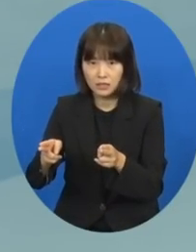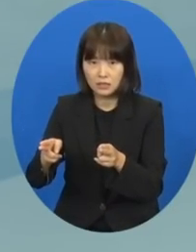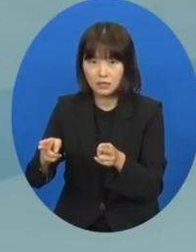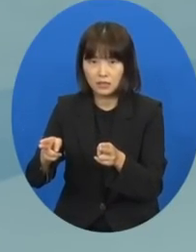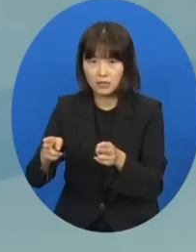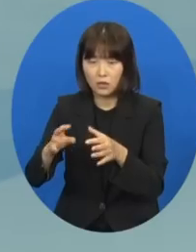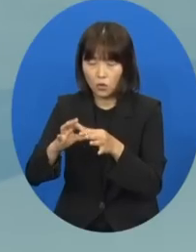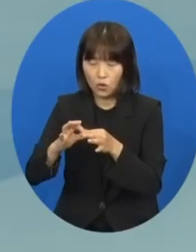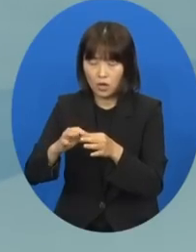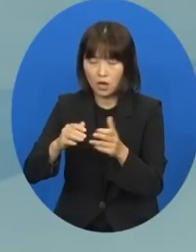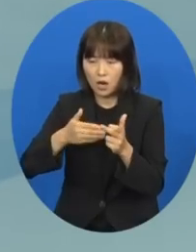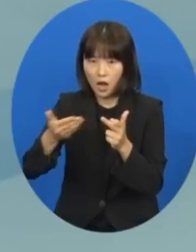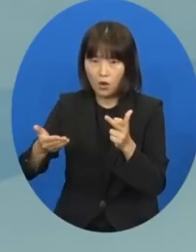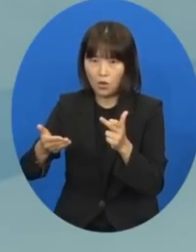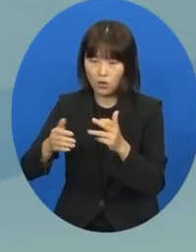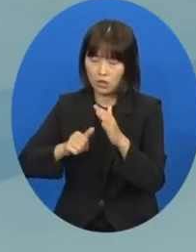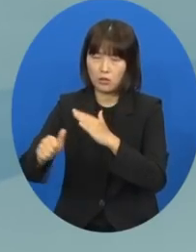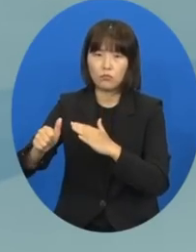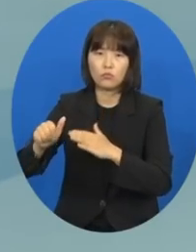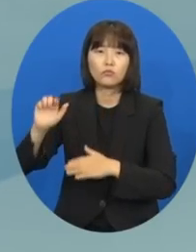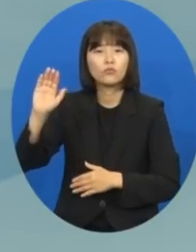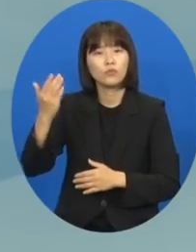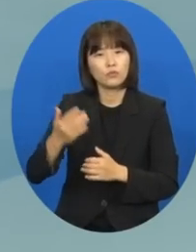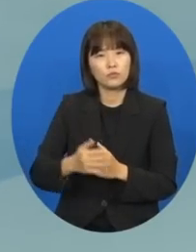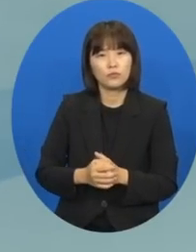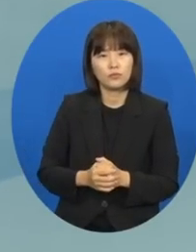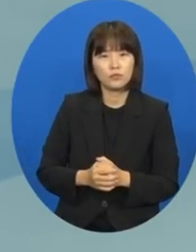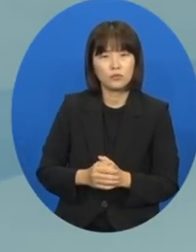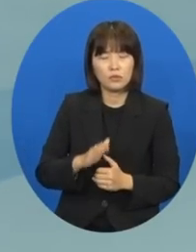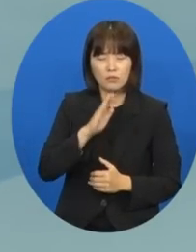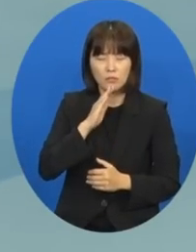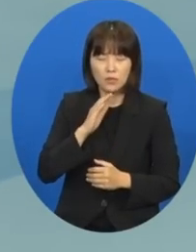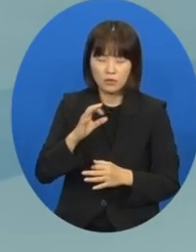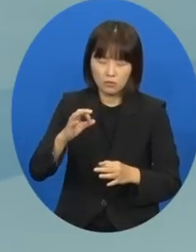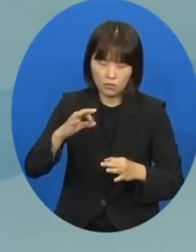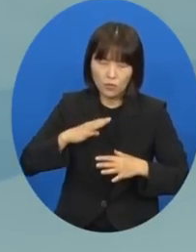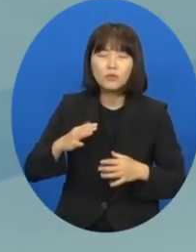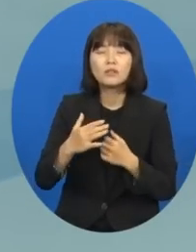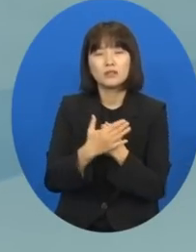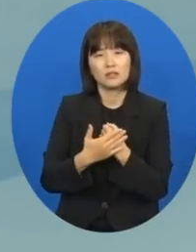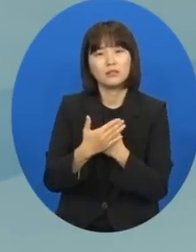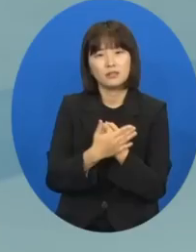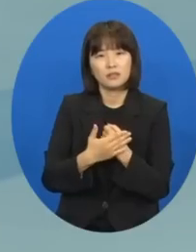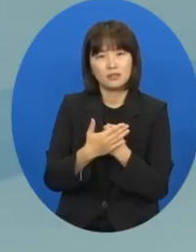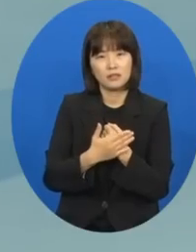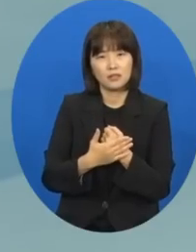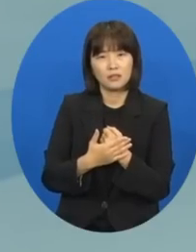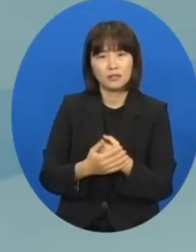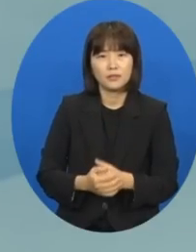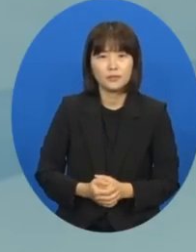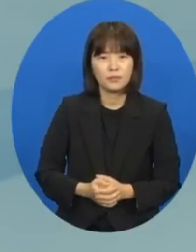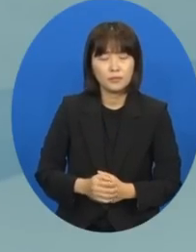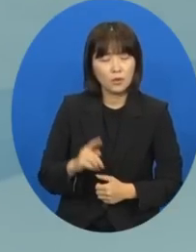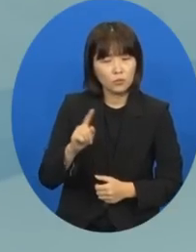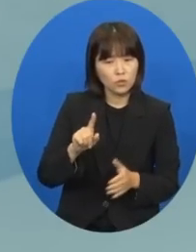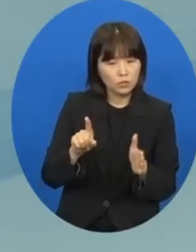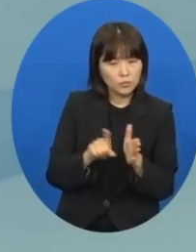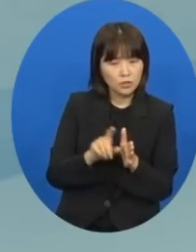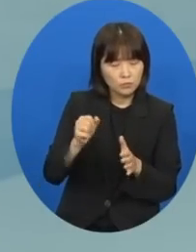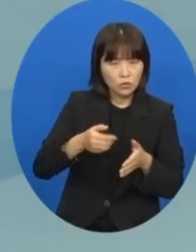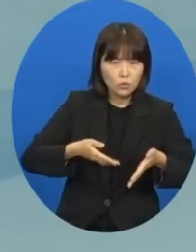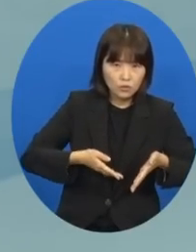얼마나 놀라운 은혜인지. 여러분, 무엇이 믿음으로 낳는